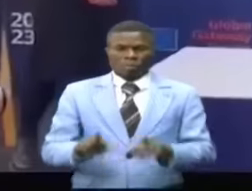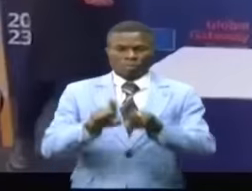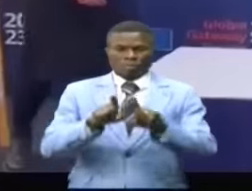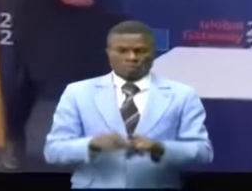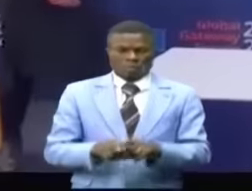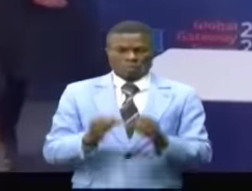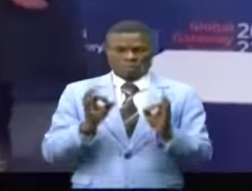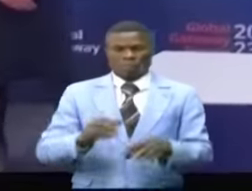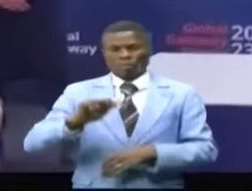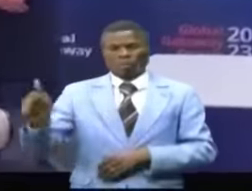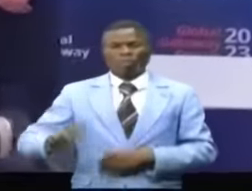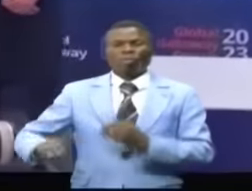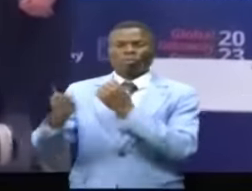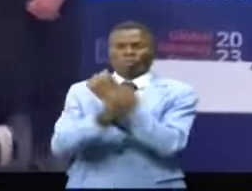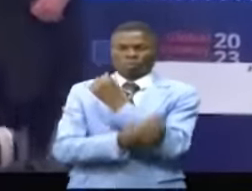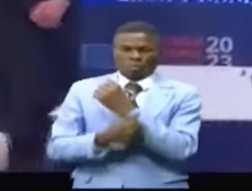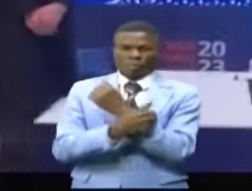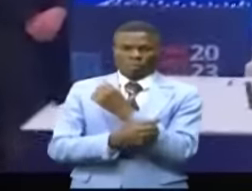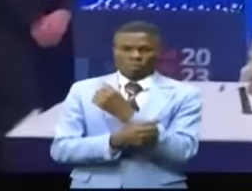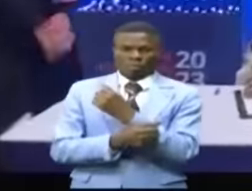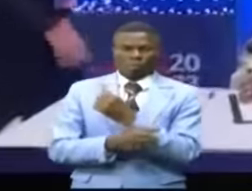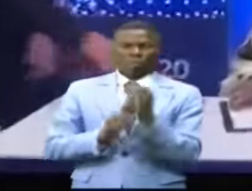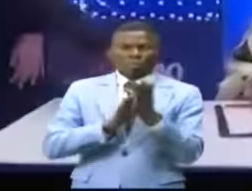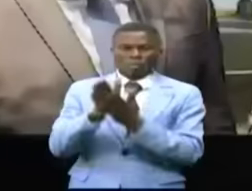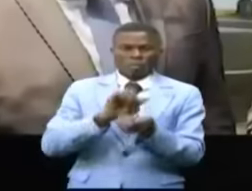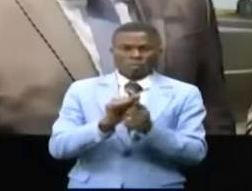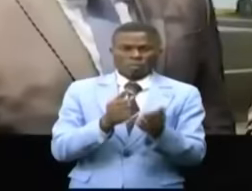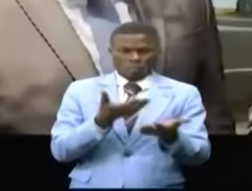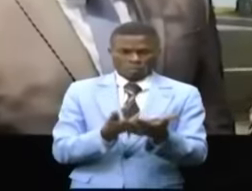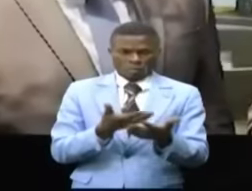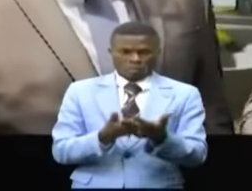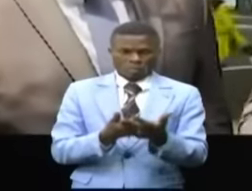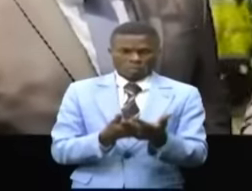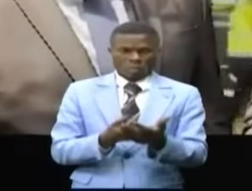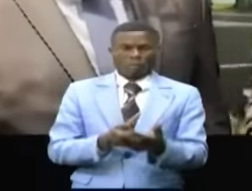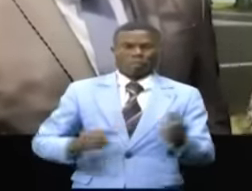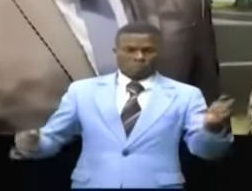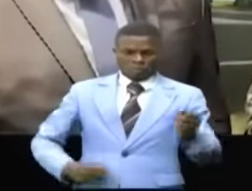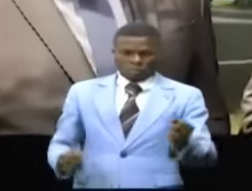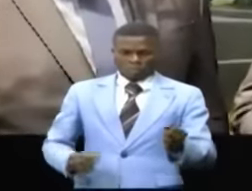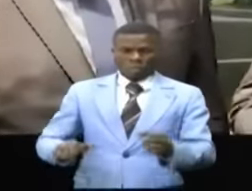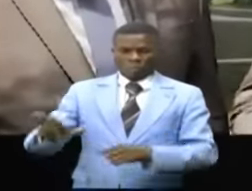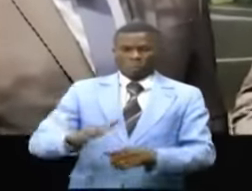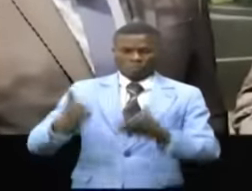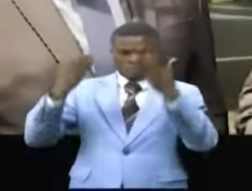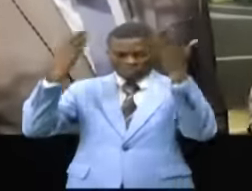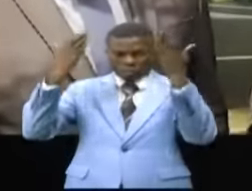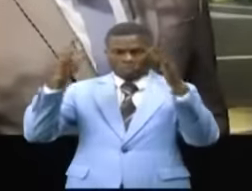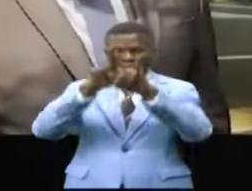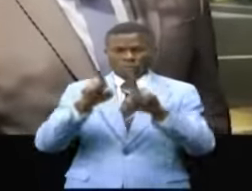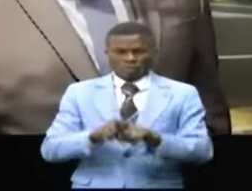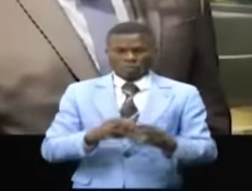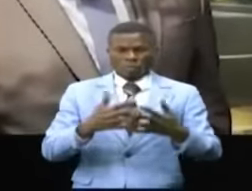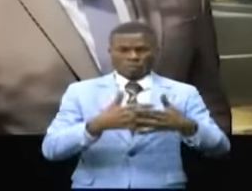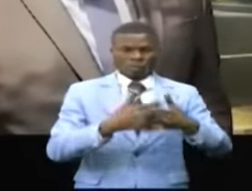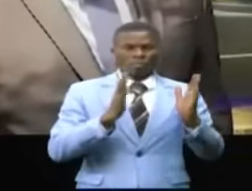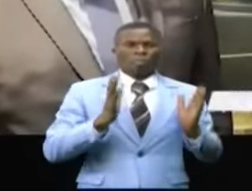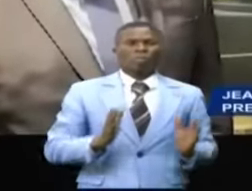mais les autres pays directement liés à cette question de ce corridor-là, l'Angola, la Zambie, mais aussi des